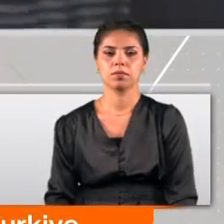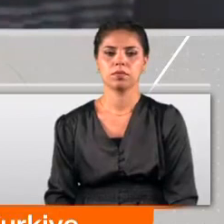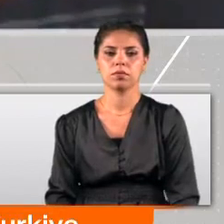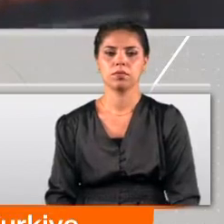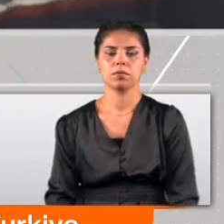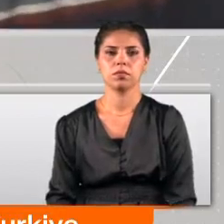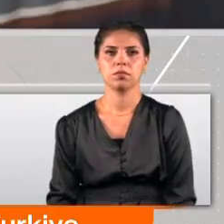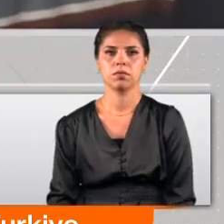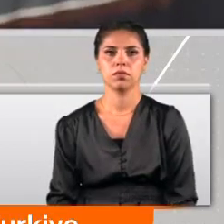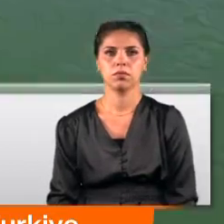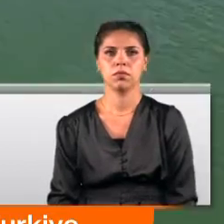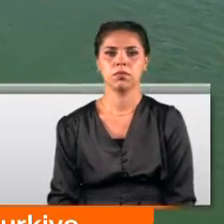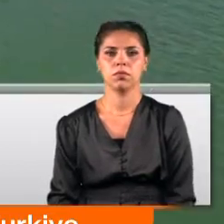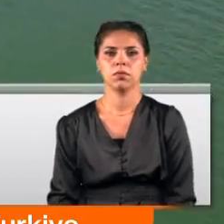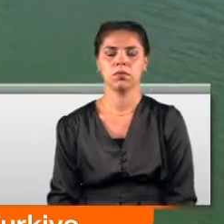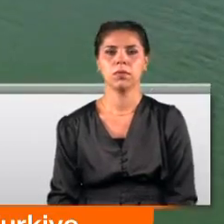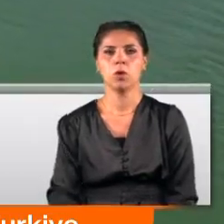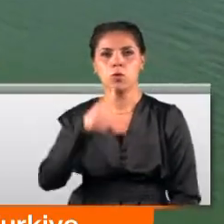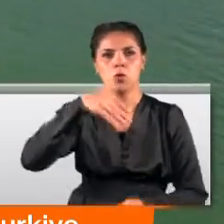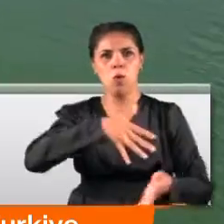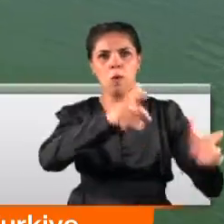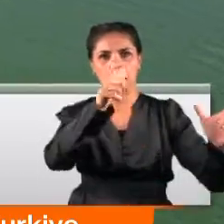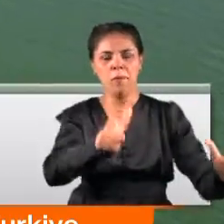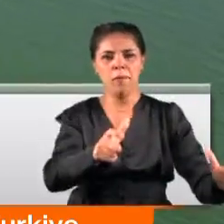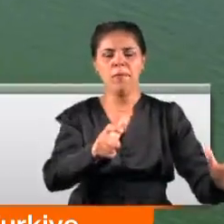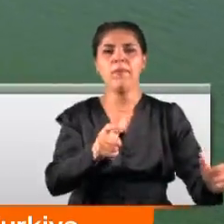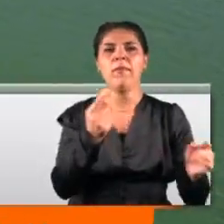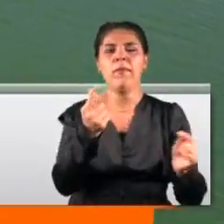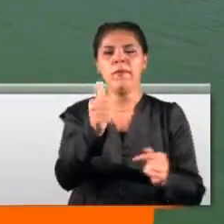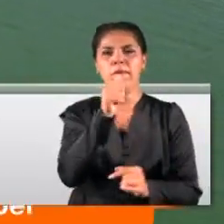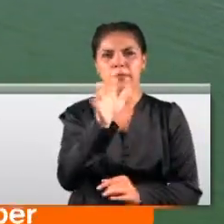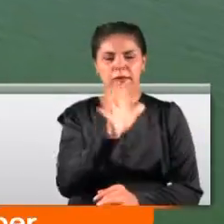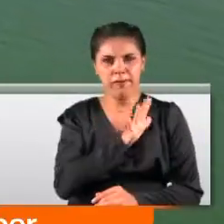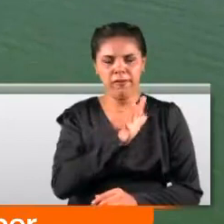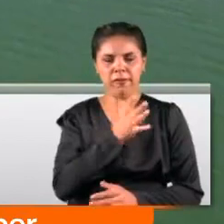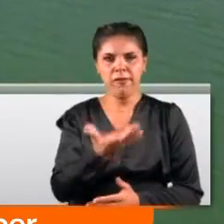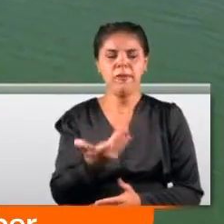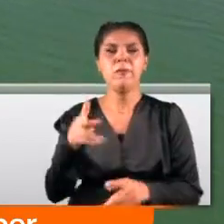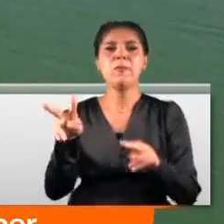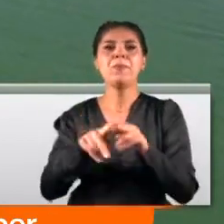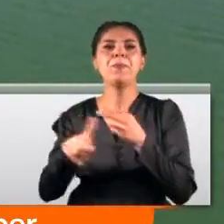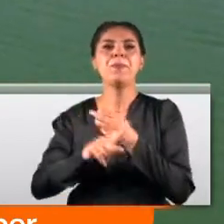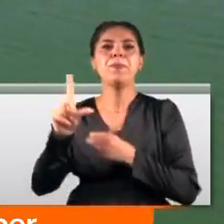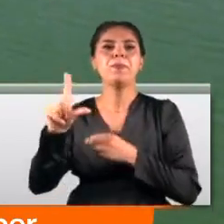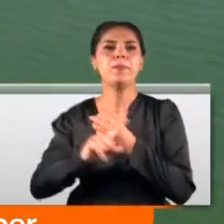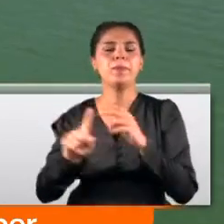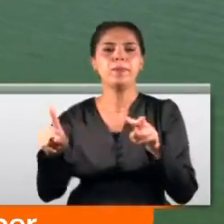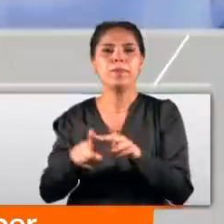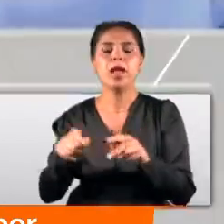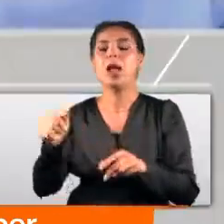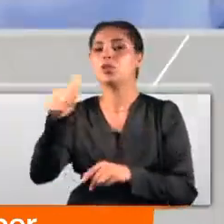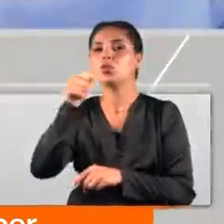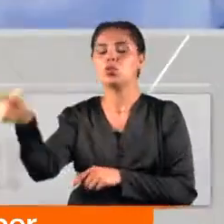suyumuzun kaldığına işaret. Barajlarda bu denli kısa süre yetecek kadar kalan su miktarı Melenç ayından yapılan nakille